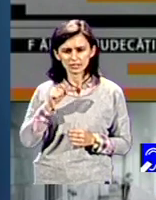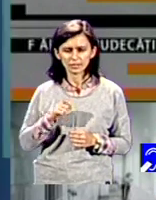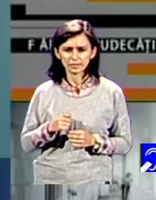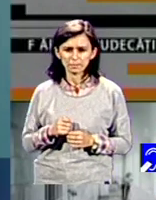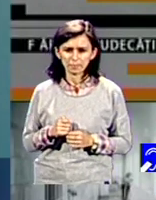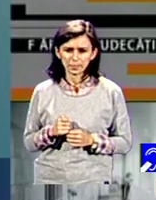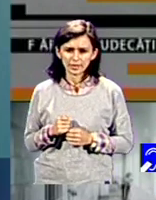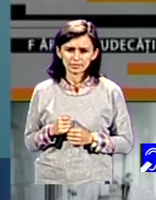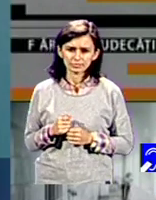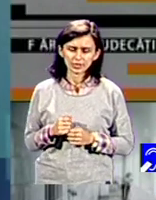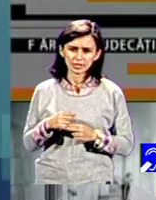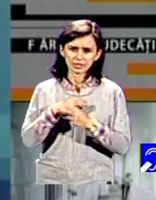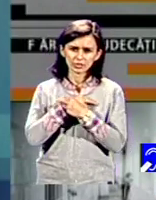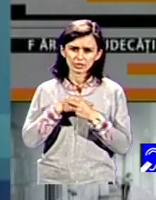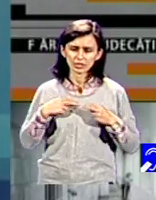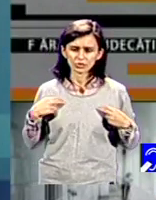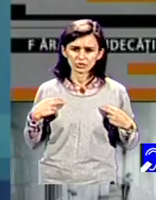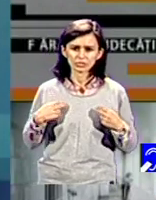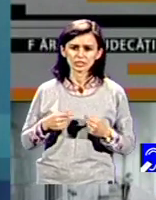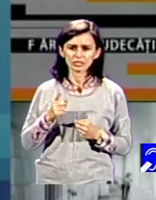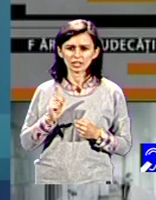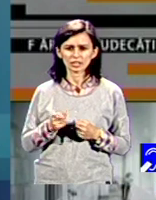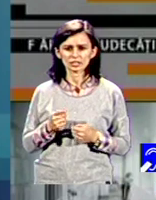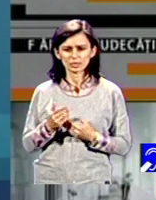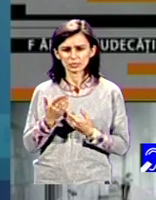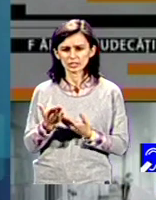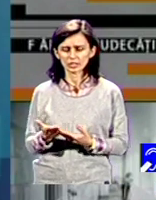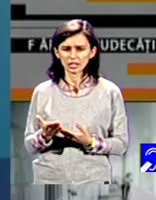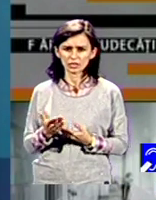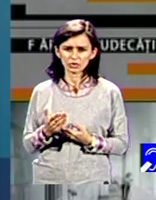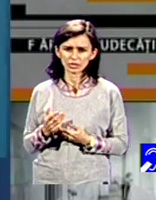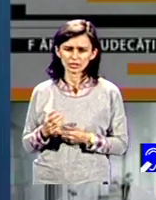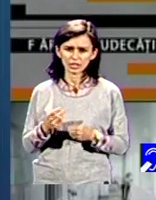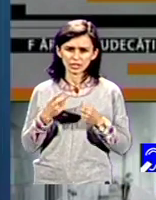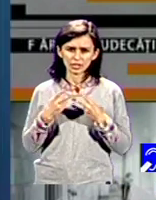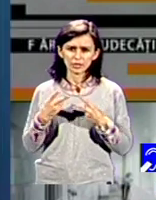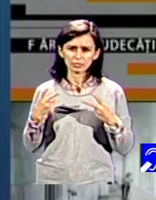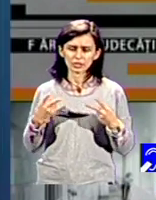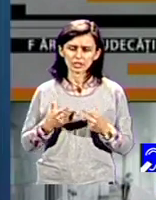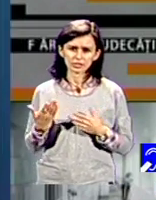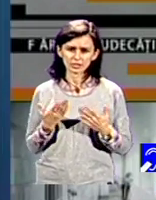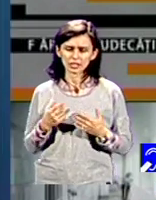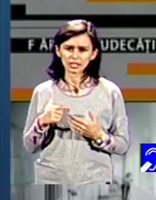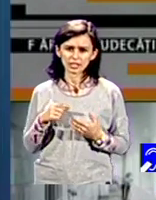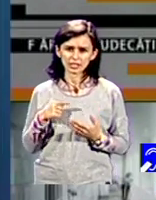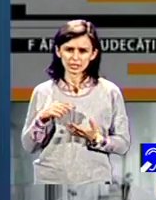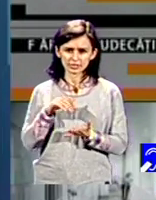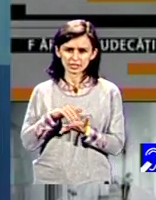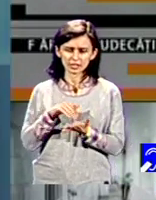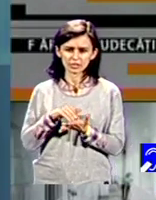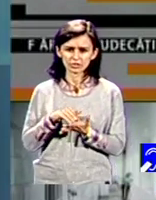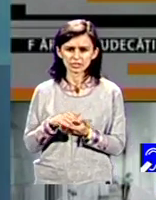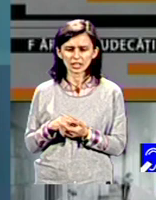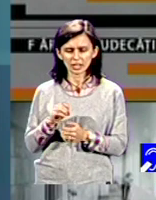și Justiție ar trebui să acorde a importanța care se cuvine o dată